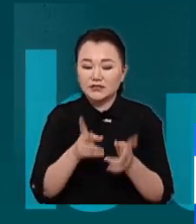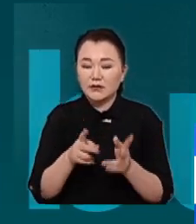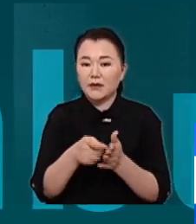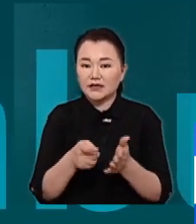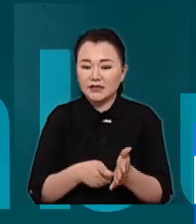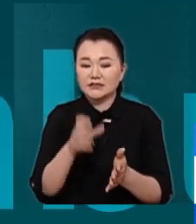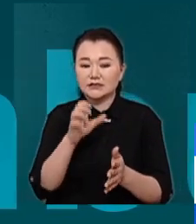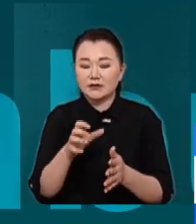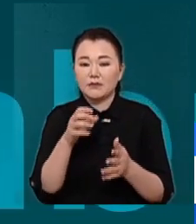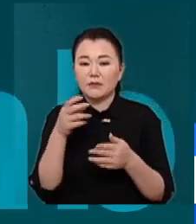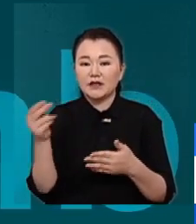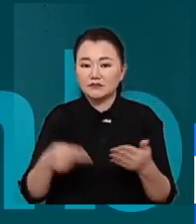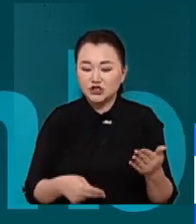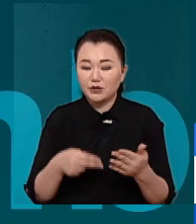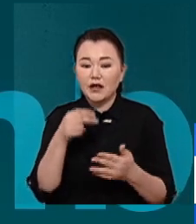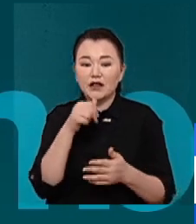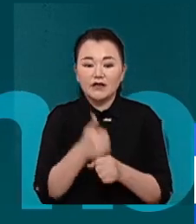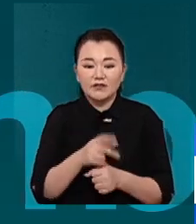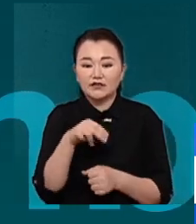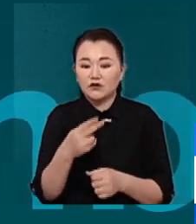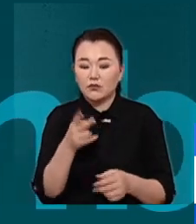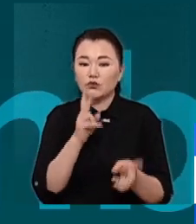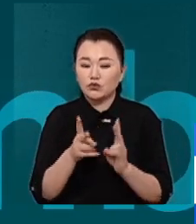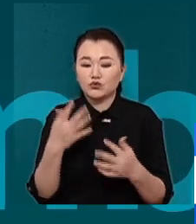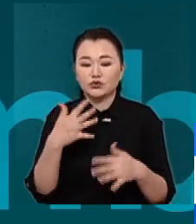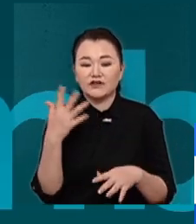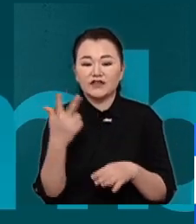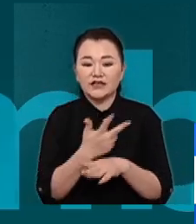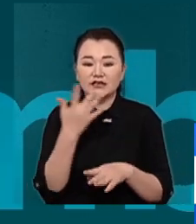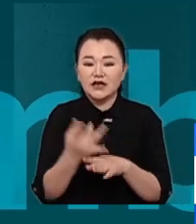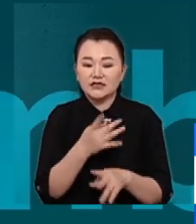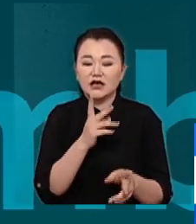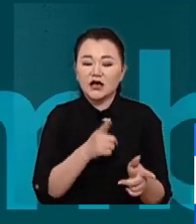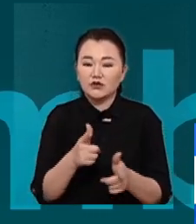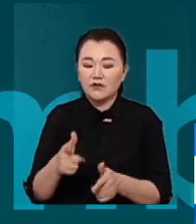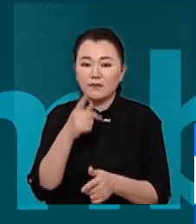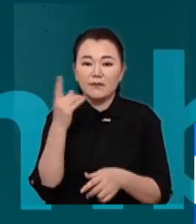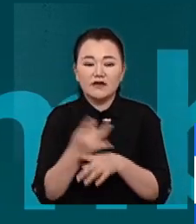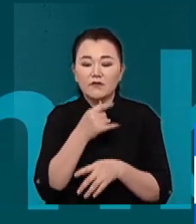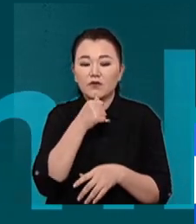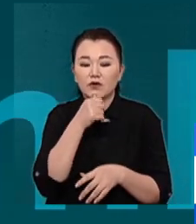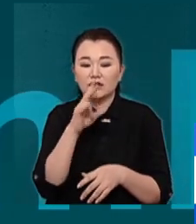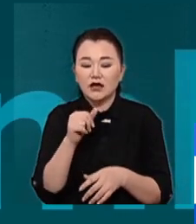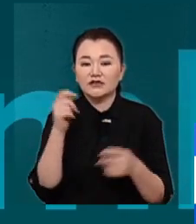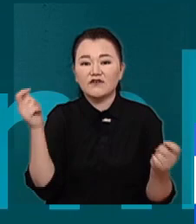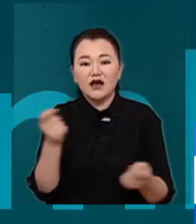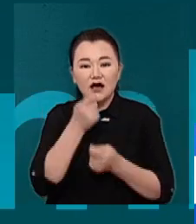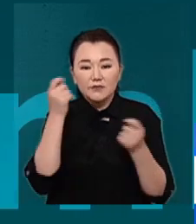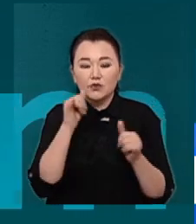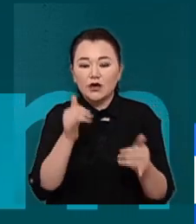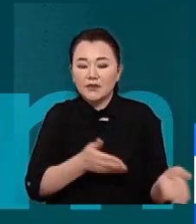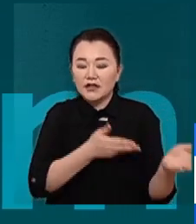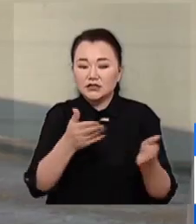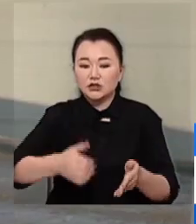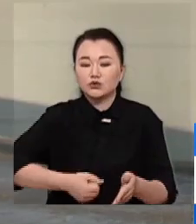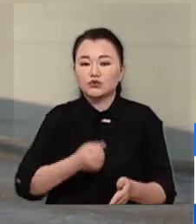поделилась с подписчиками. Причем главное национальное блюдо она готовила уже в третий раз, а впервые попробовала на Тои, куда их пригласили